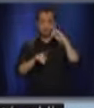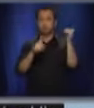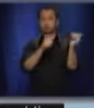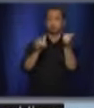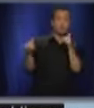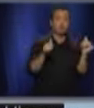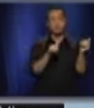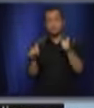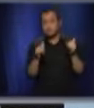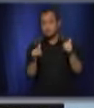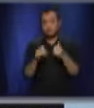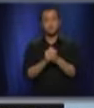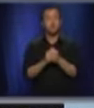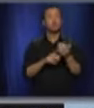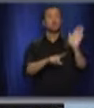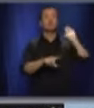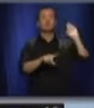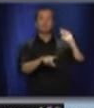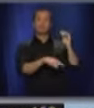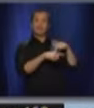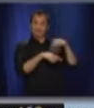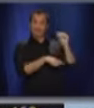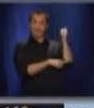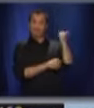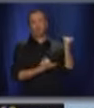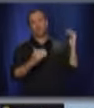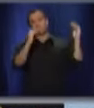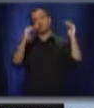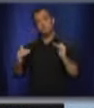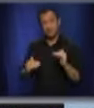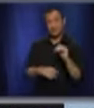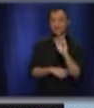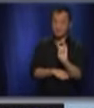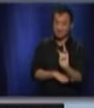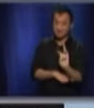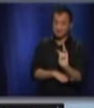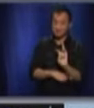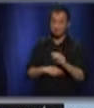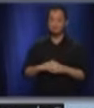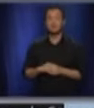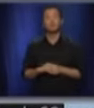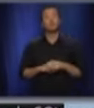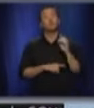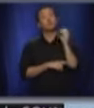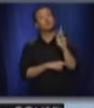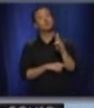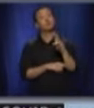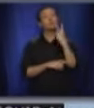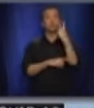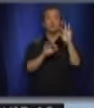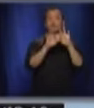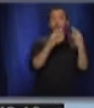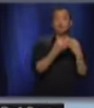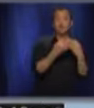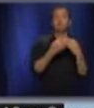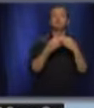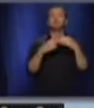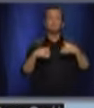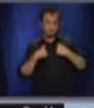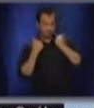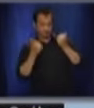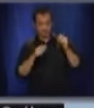à 6 personnes. Donc, nous passons de 10 à 6 personnes ou à 2 familles